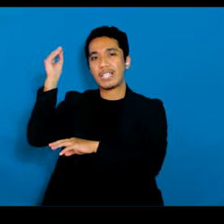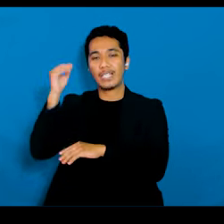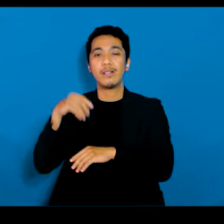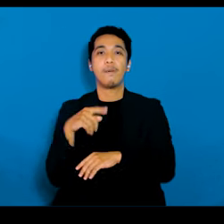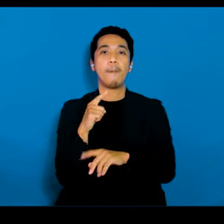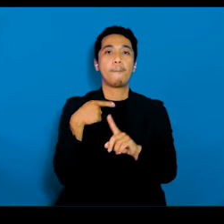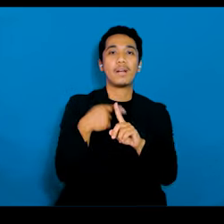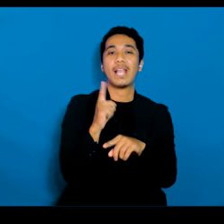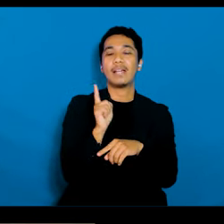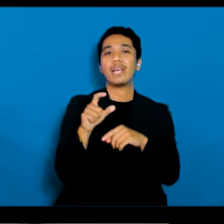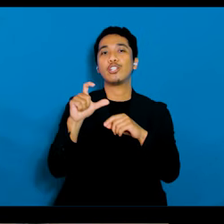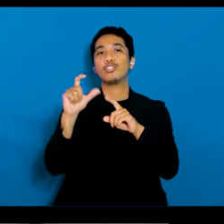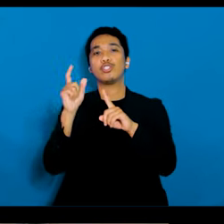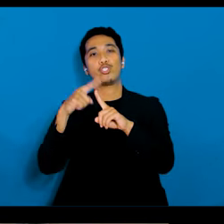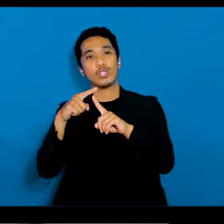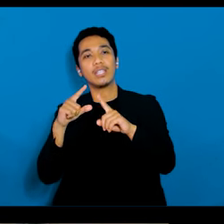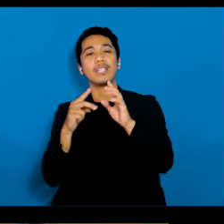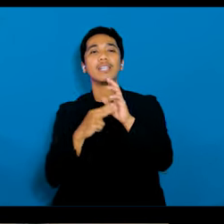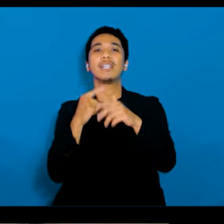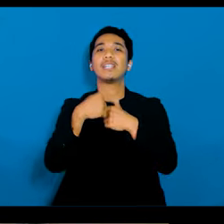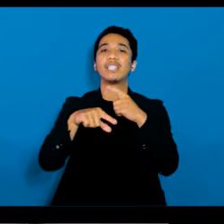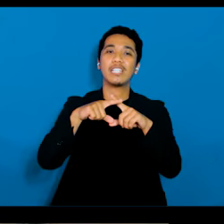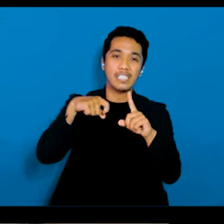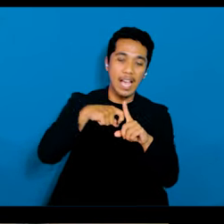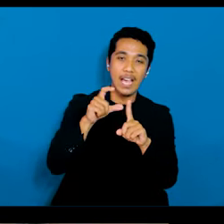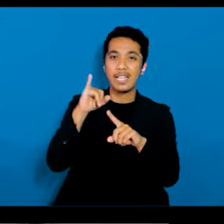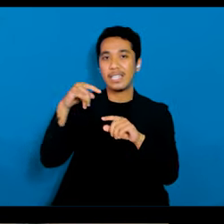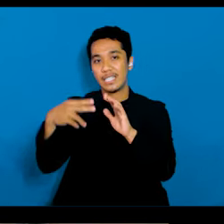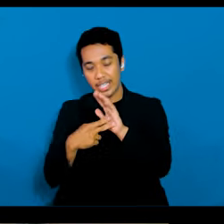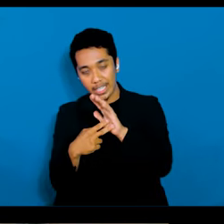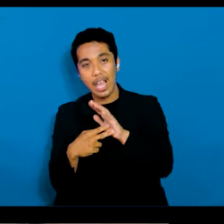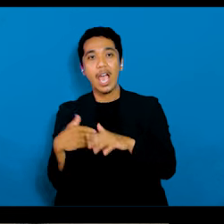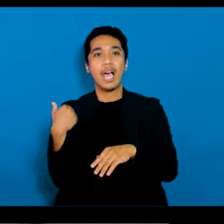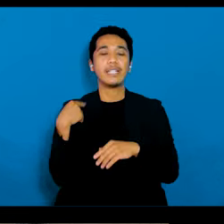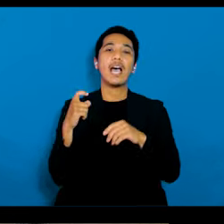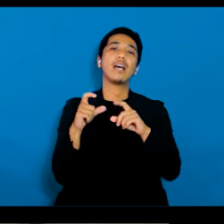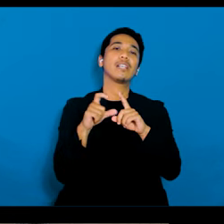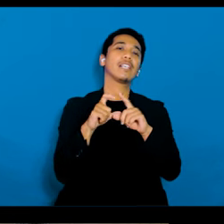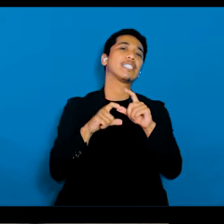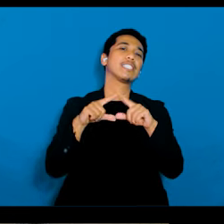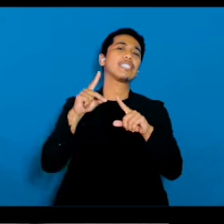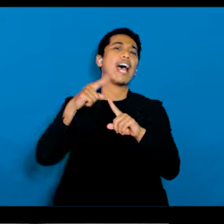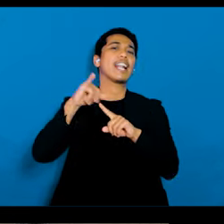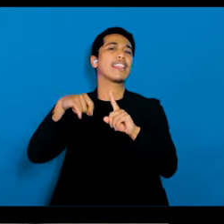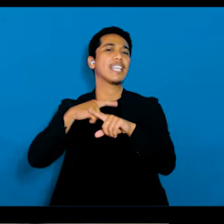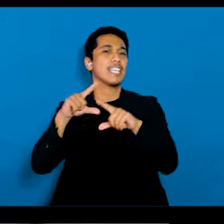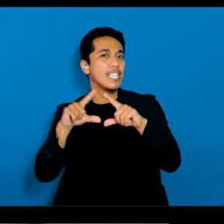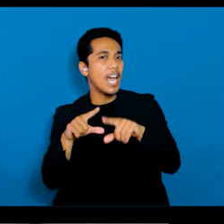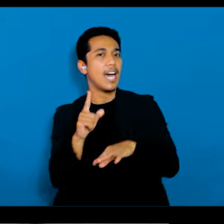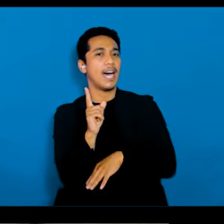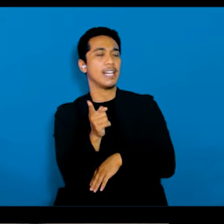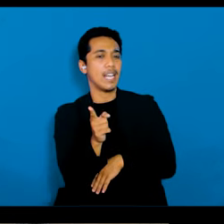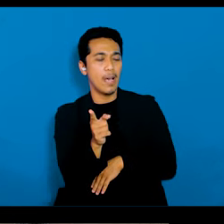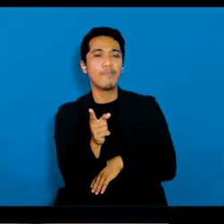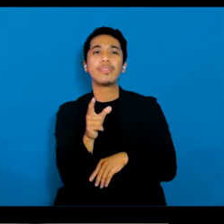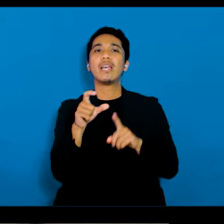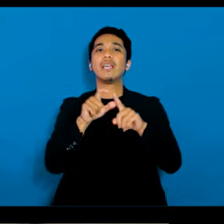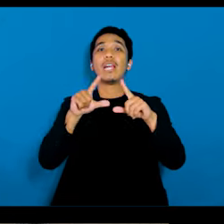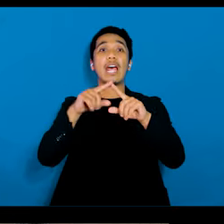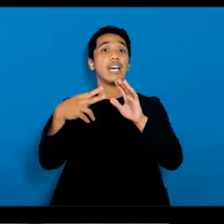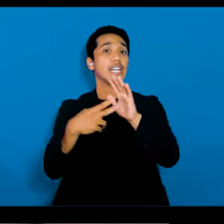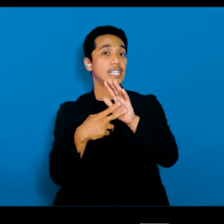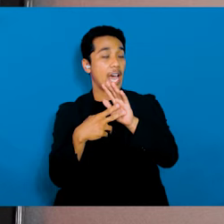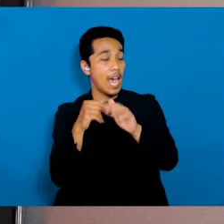Kemudian ada Cut Nyak Din 1873, ada Dewi Sartika, ada Opu Daeng Rasadju,